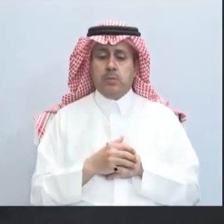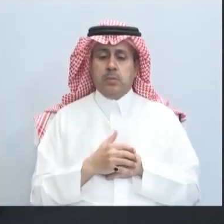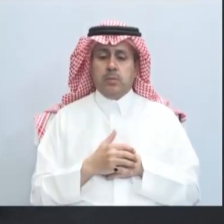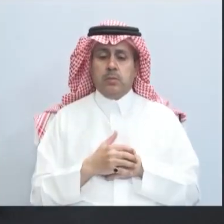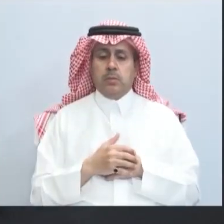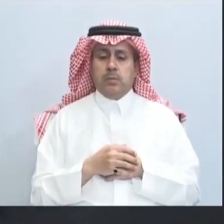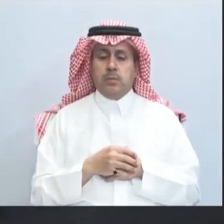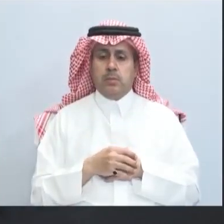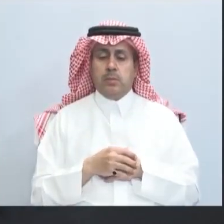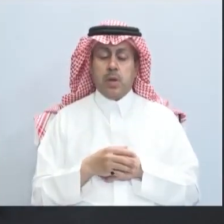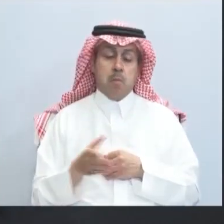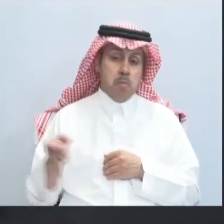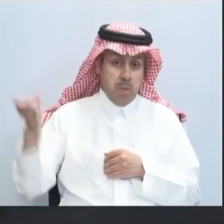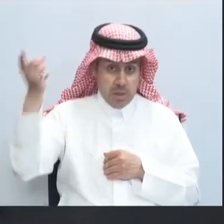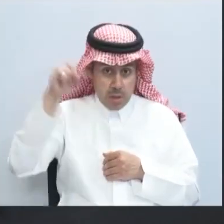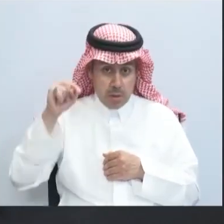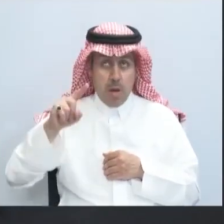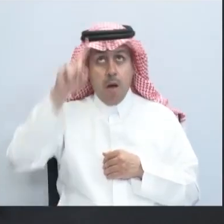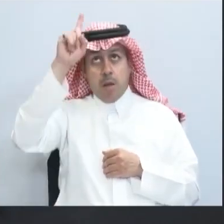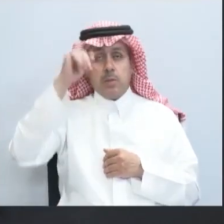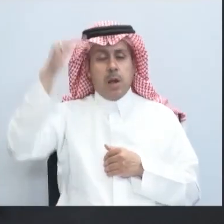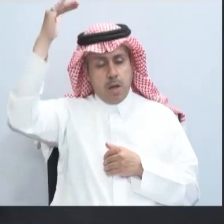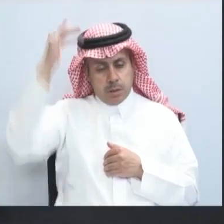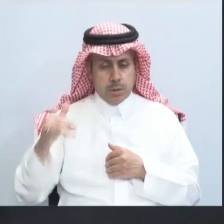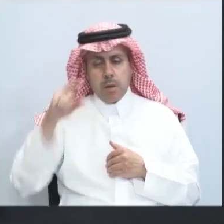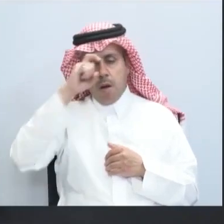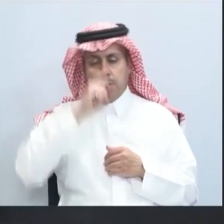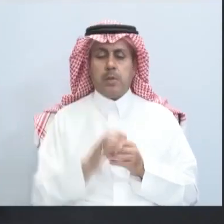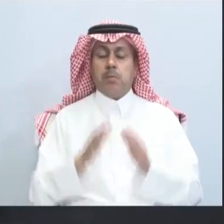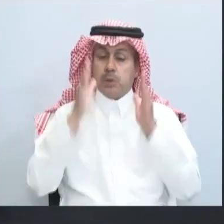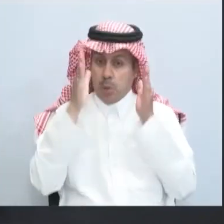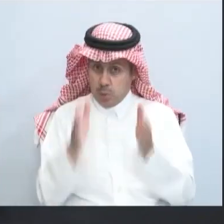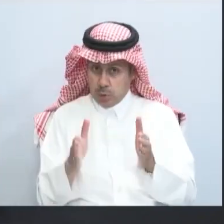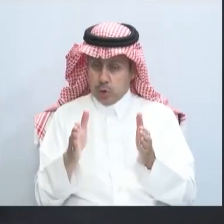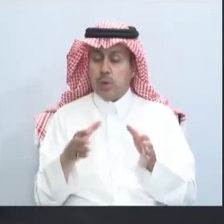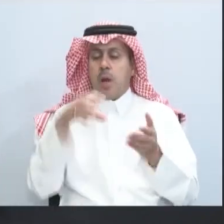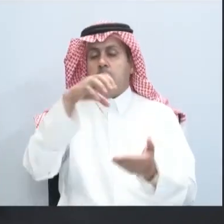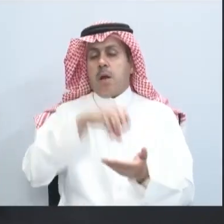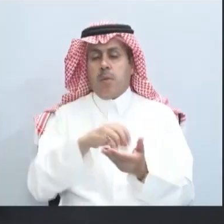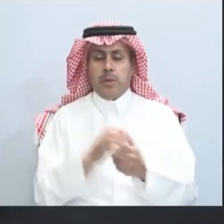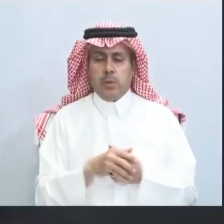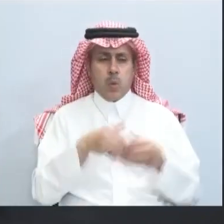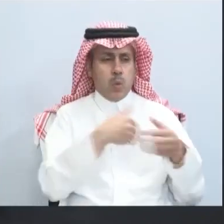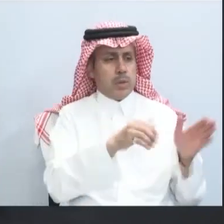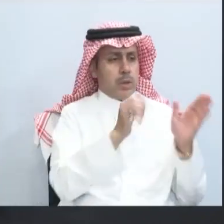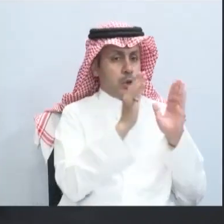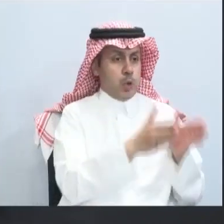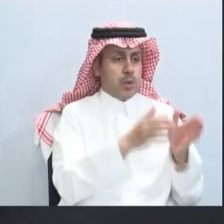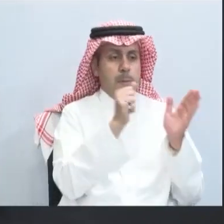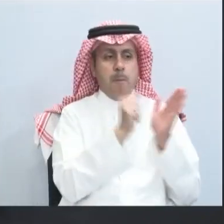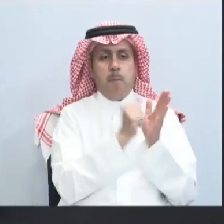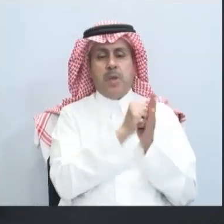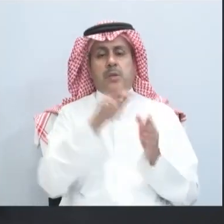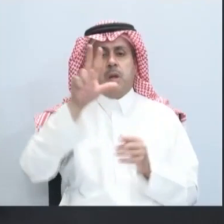الكعبه بعد ذلك الله جل وعلا انزل الامر بالتوجه الى الكعبه وترك التوجه الى بيت